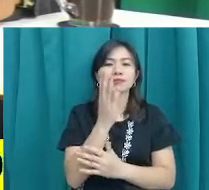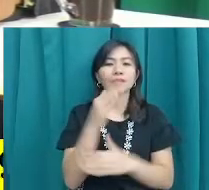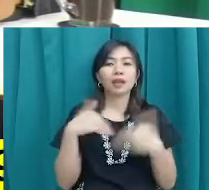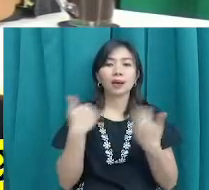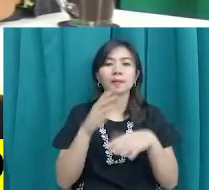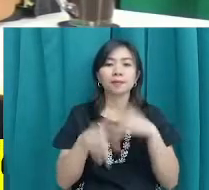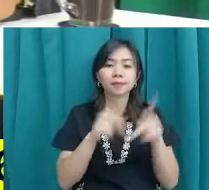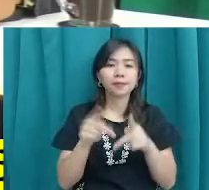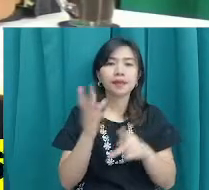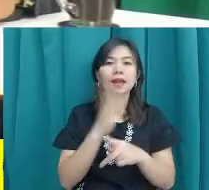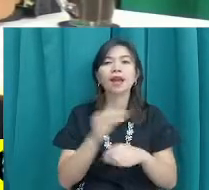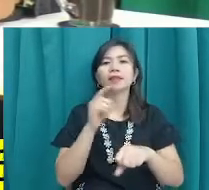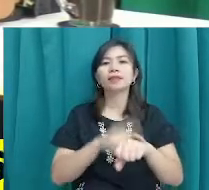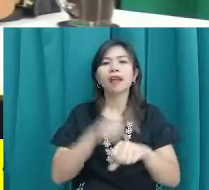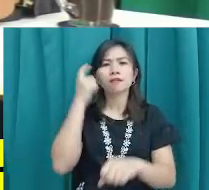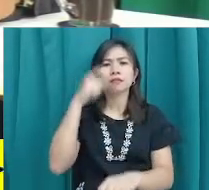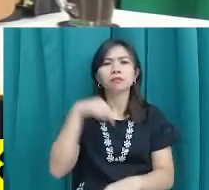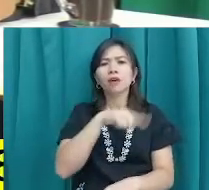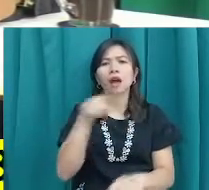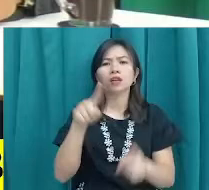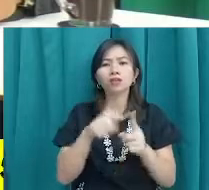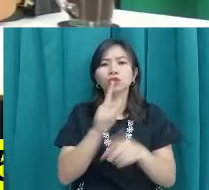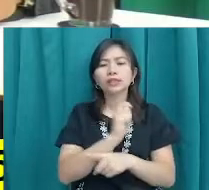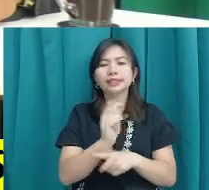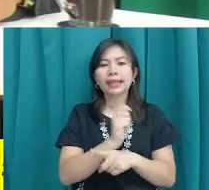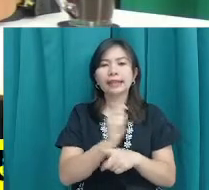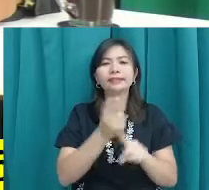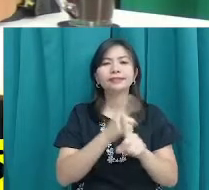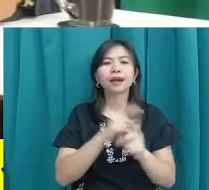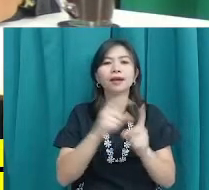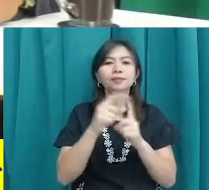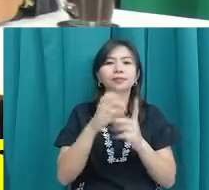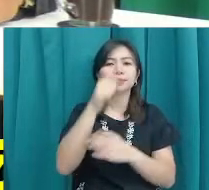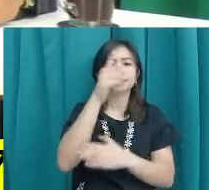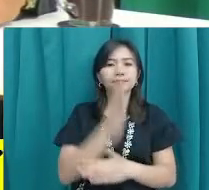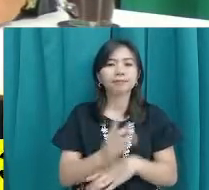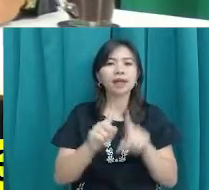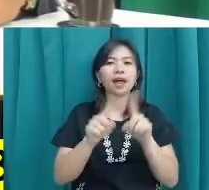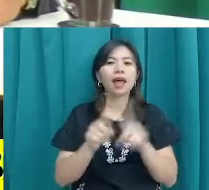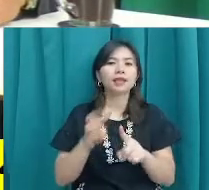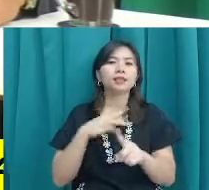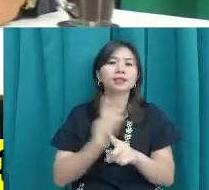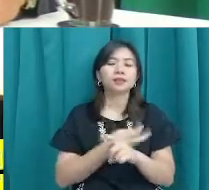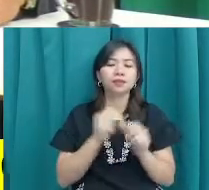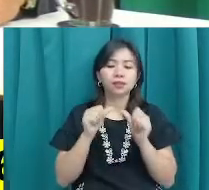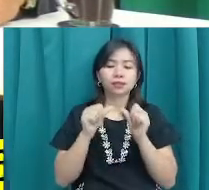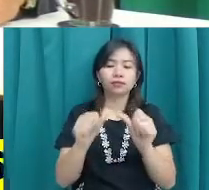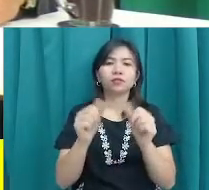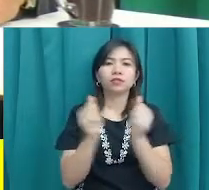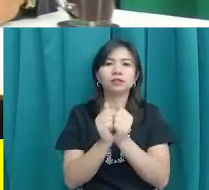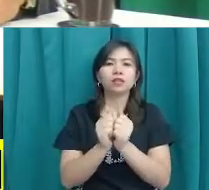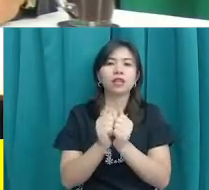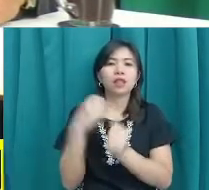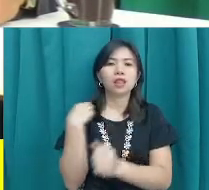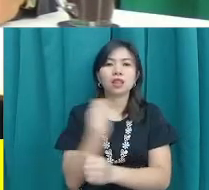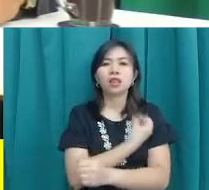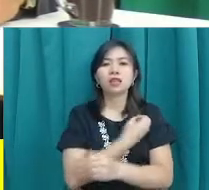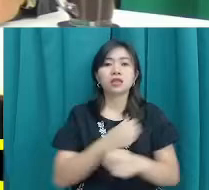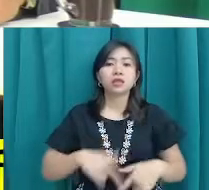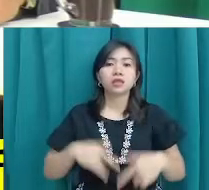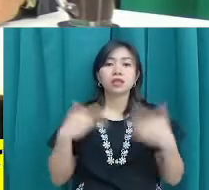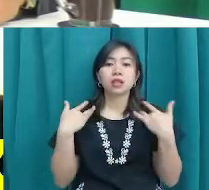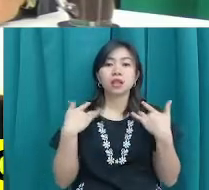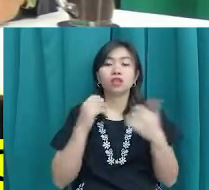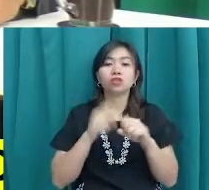kayong maubog ng salita ng Diyos as you continue to grow on with your lives, to go on with your Christian lives, para